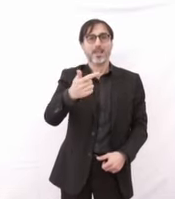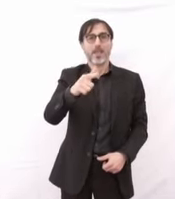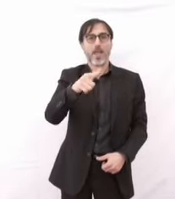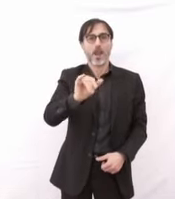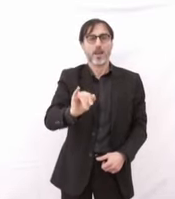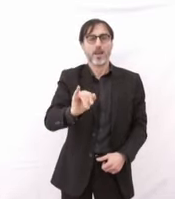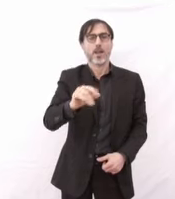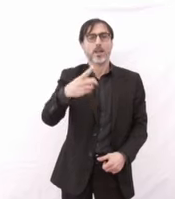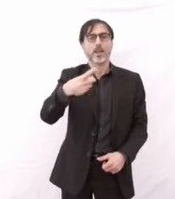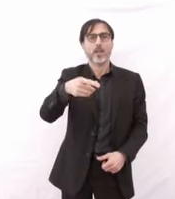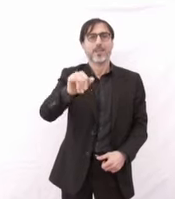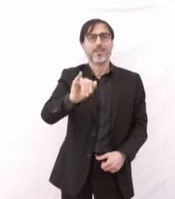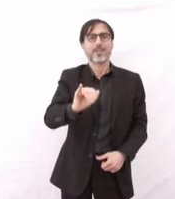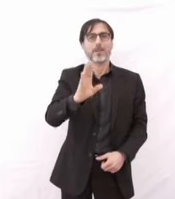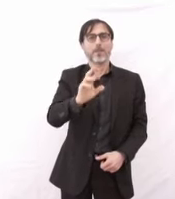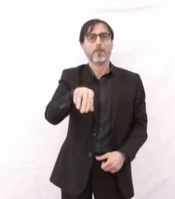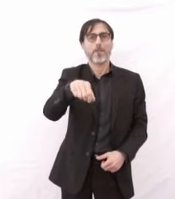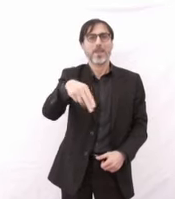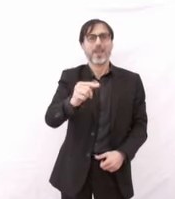Giovanni Di Benedetto,